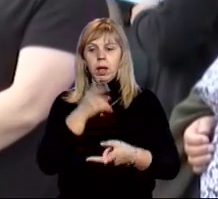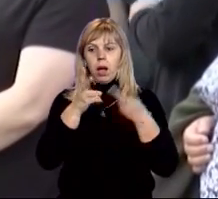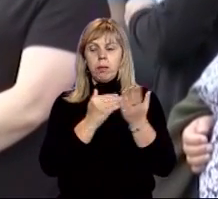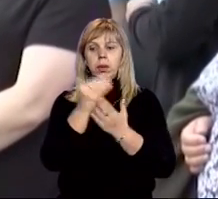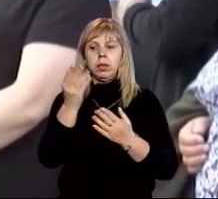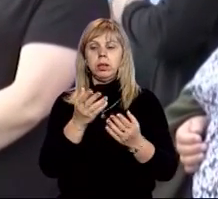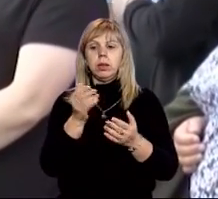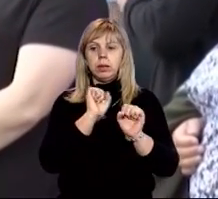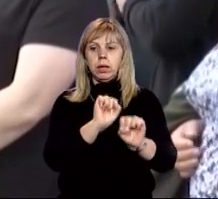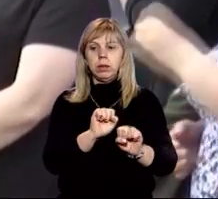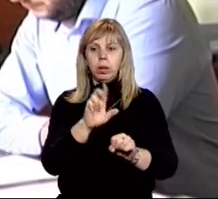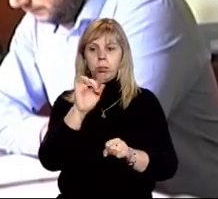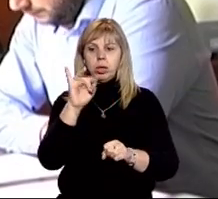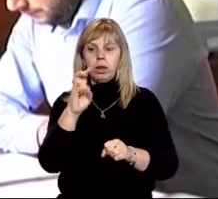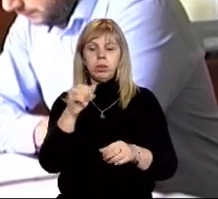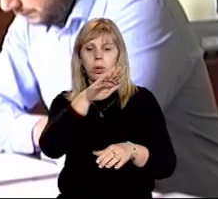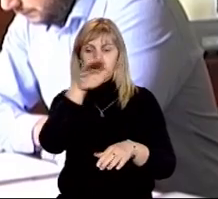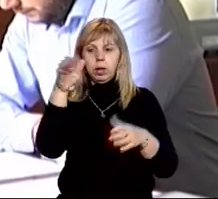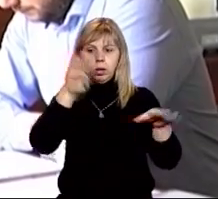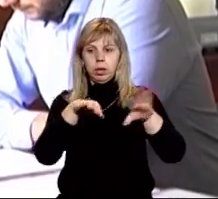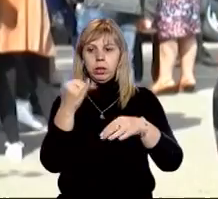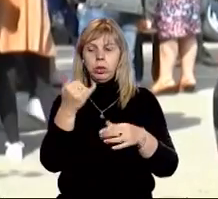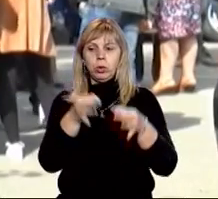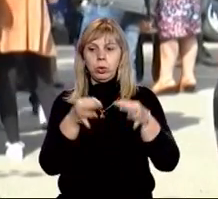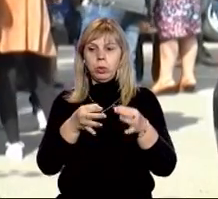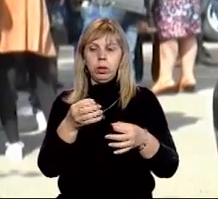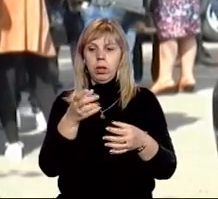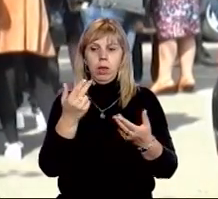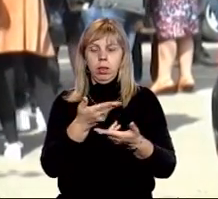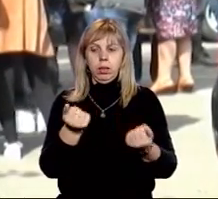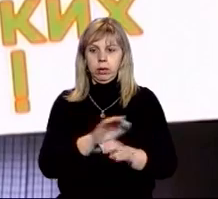Апеляційну скаргу захисників Боржавського хребта сьогодні суд не задовольнив.